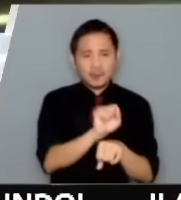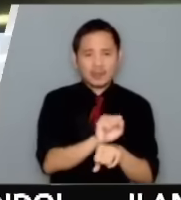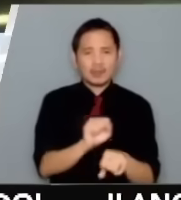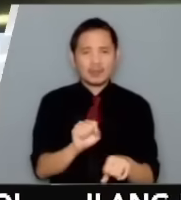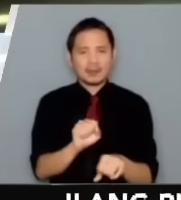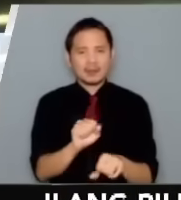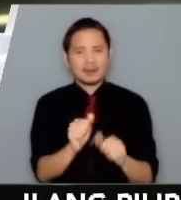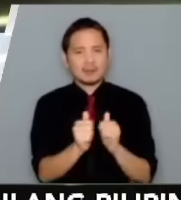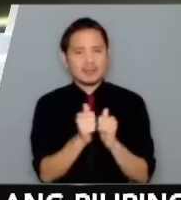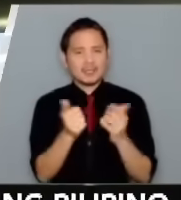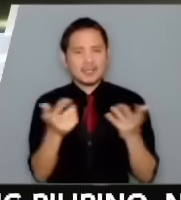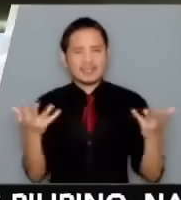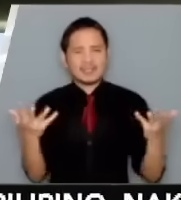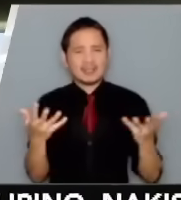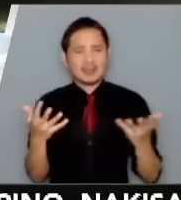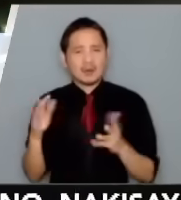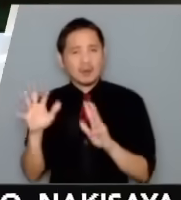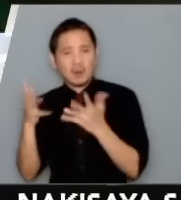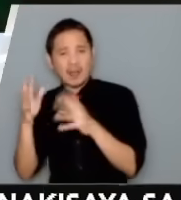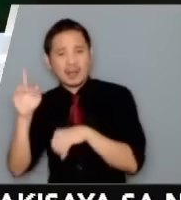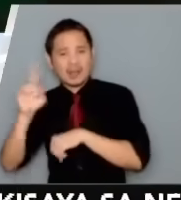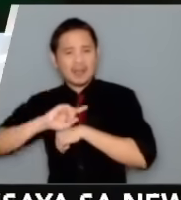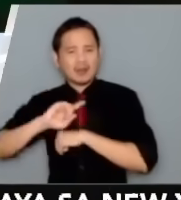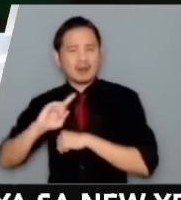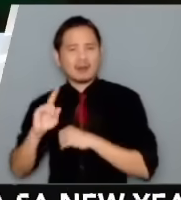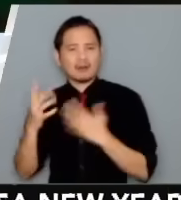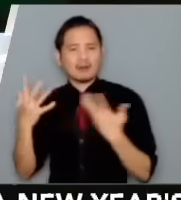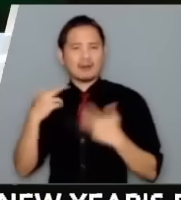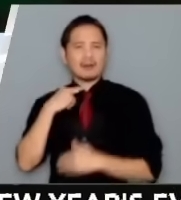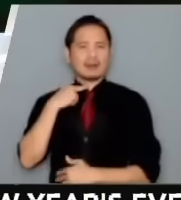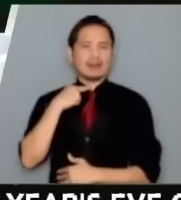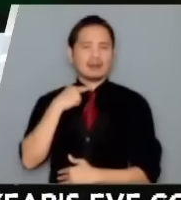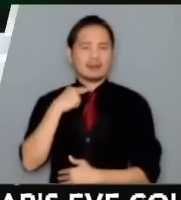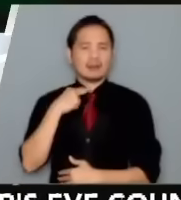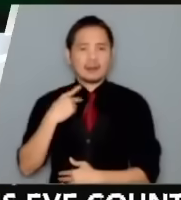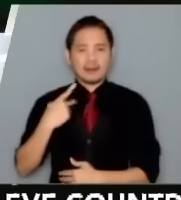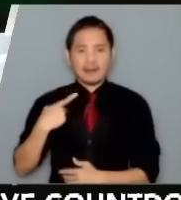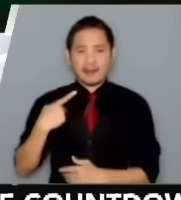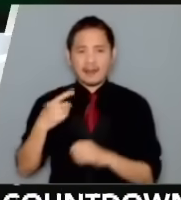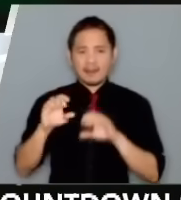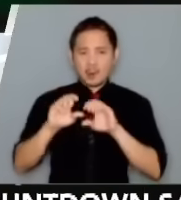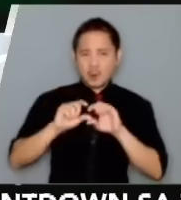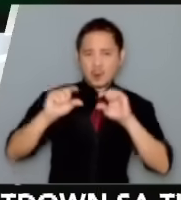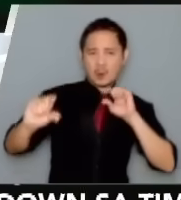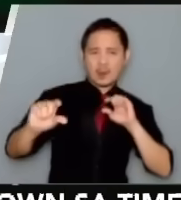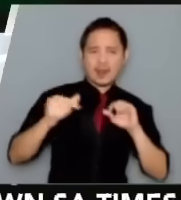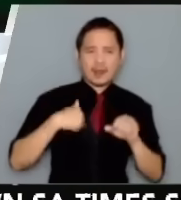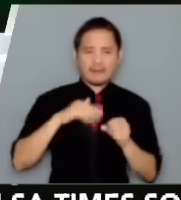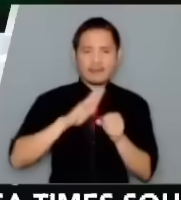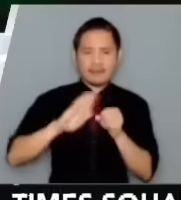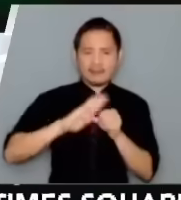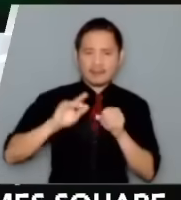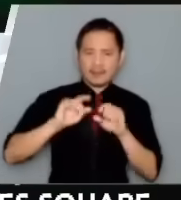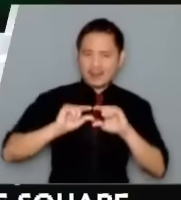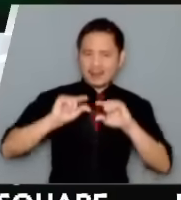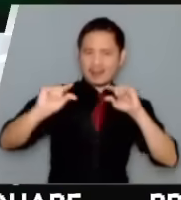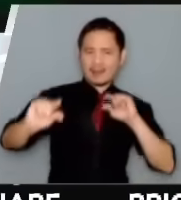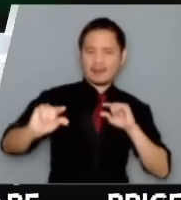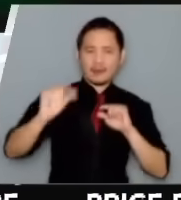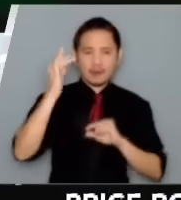Kasi boundary sa amin, kumikita naman kami sapat lang pag sa boundary. Kasi ang boundary ng mga sakyan namin